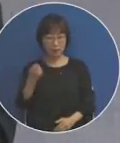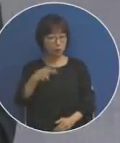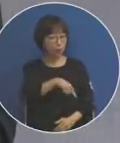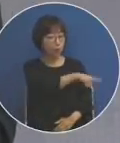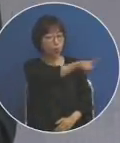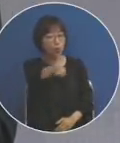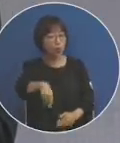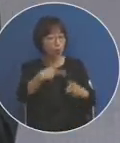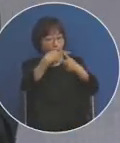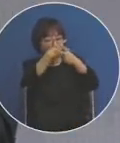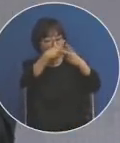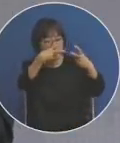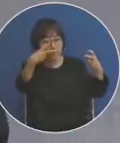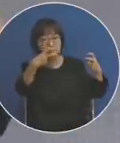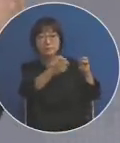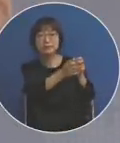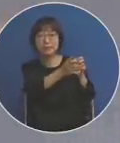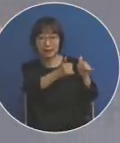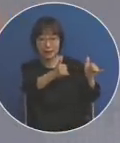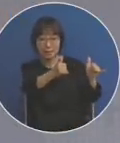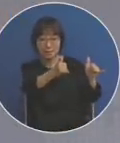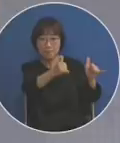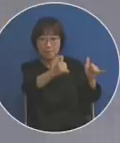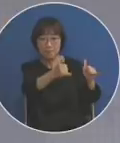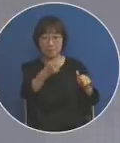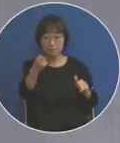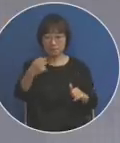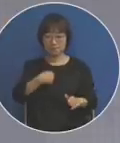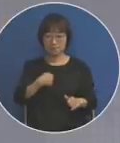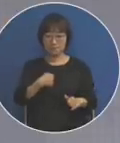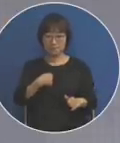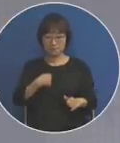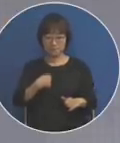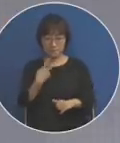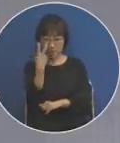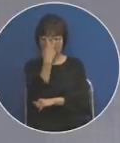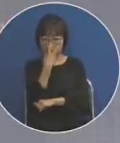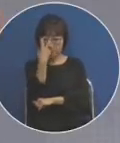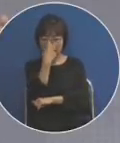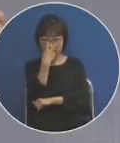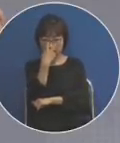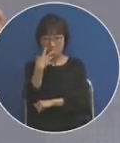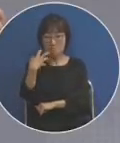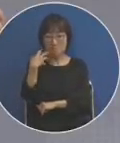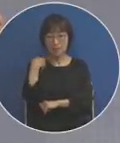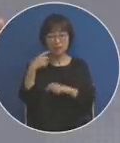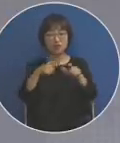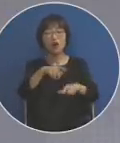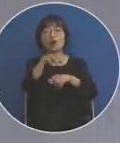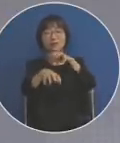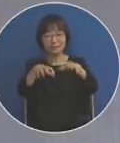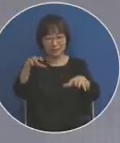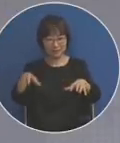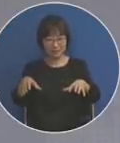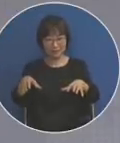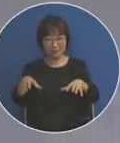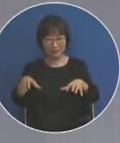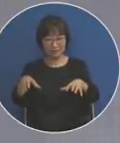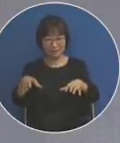also for the others who are sleeping. 내가 지키고 있는 현장 And then also the field that I'm protecting. 이 세 개가 항상